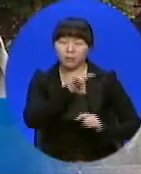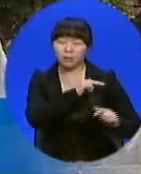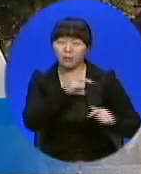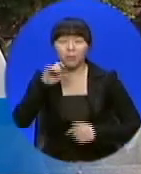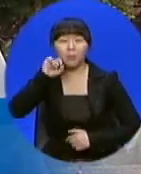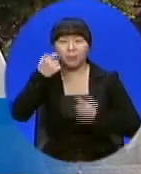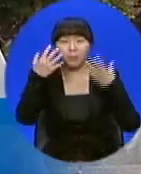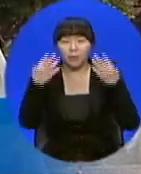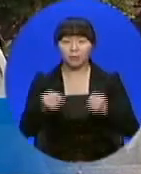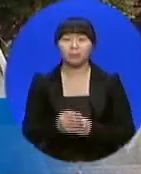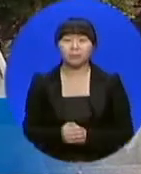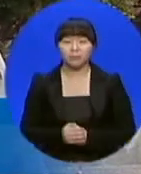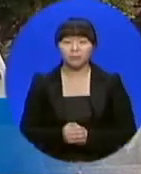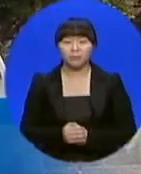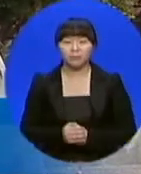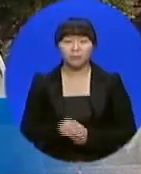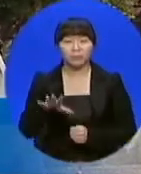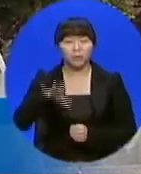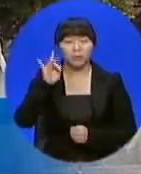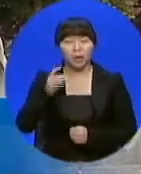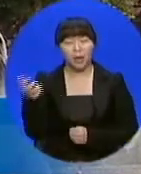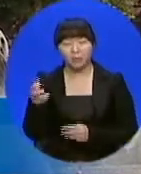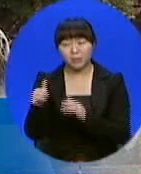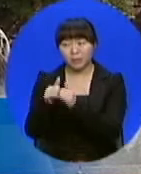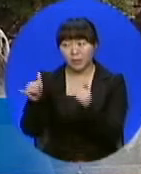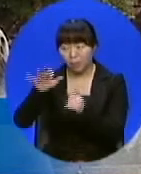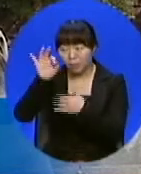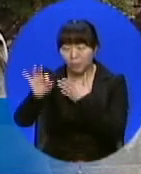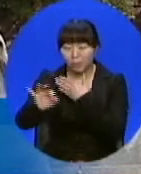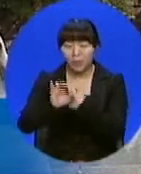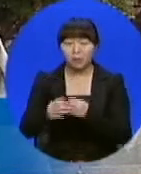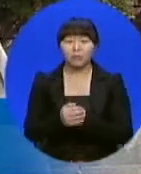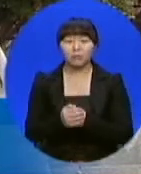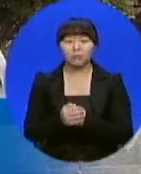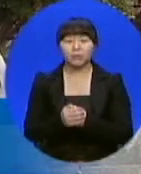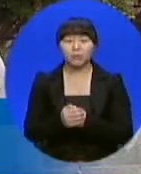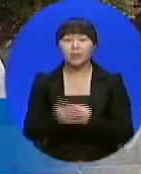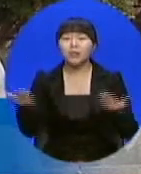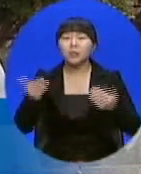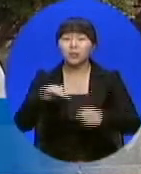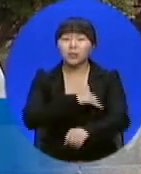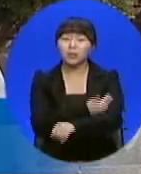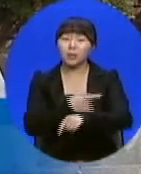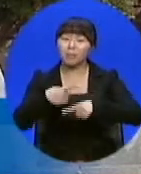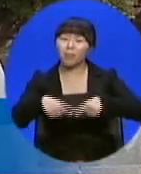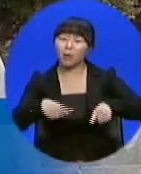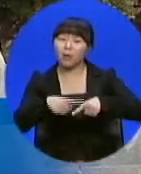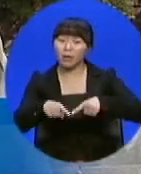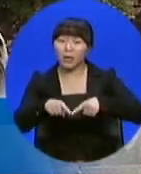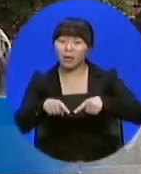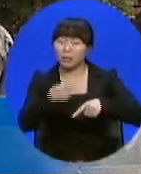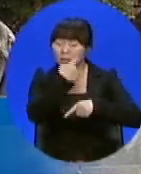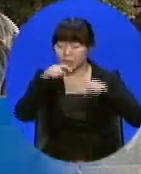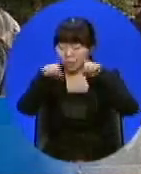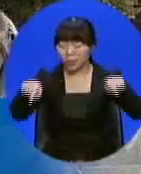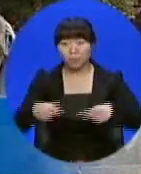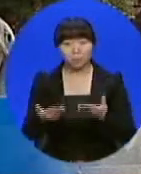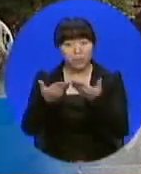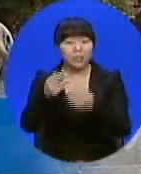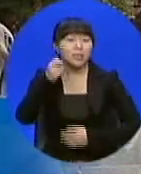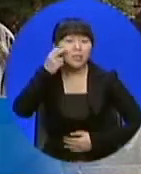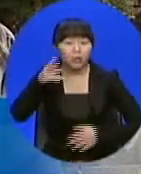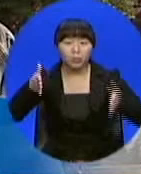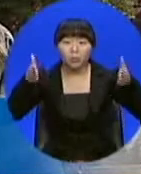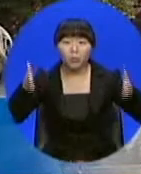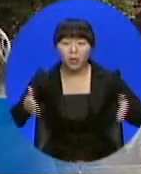높습니다. 일단은 아픈 사람들 같은 경우에는 근로능력평가진단서를 제출을 해야 됩니다. 2개월 동안에